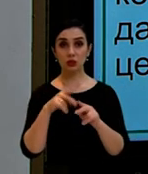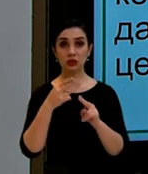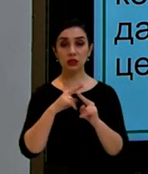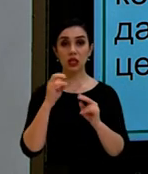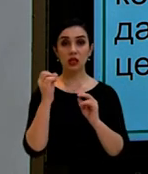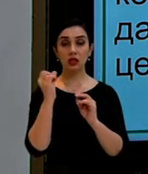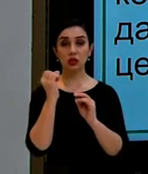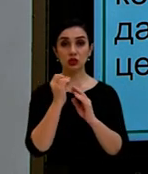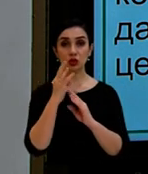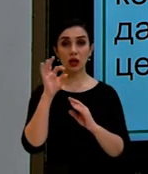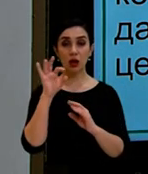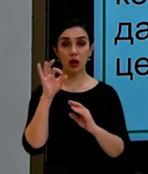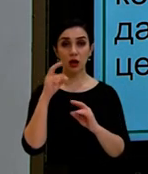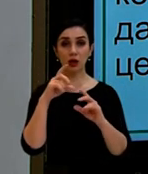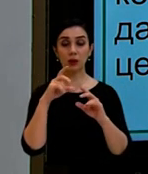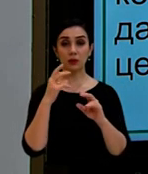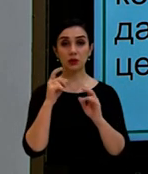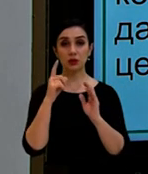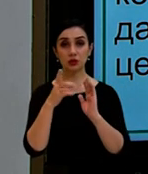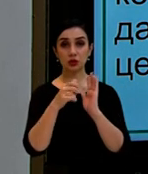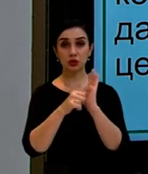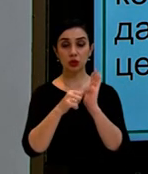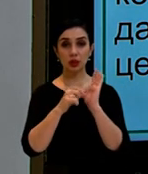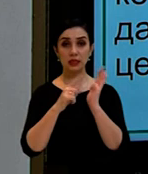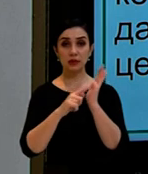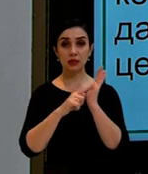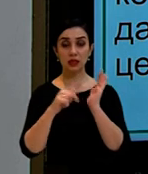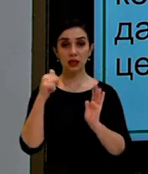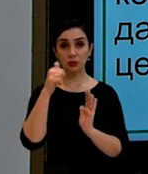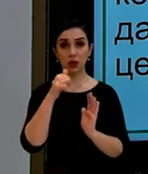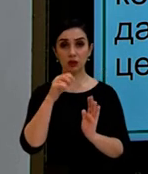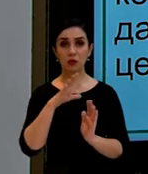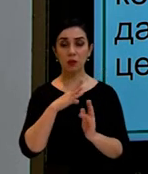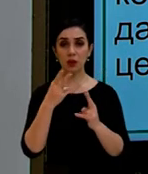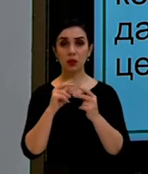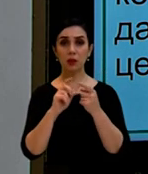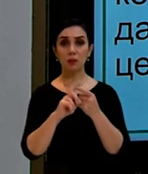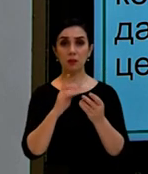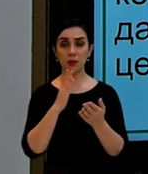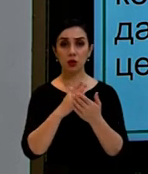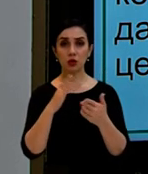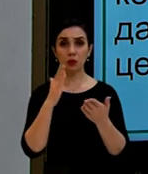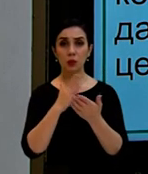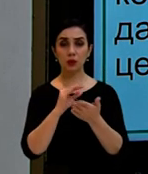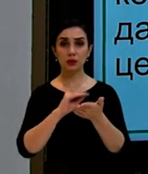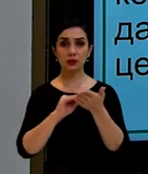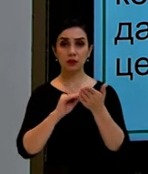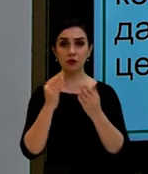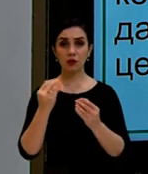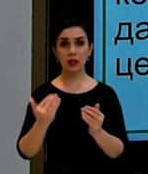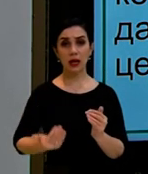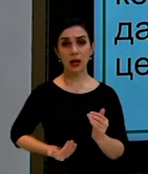14 октября 1670 года непосредственным поводом написания